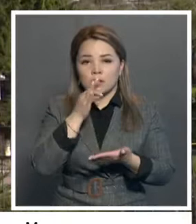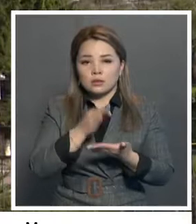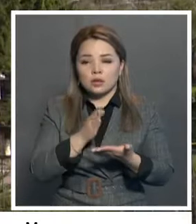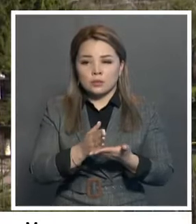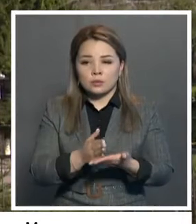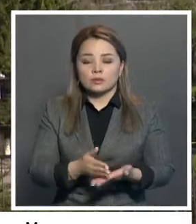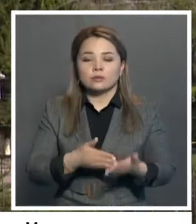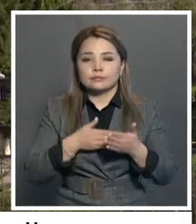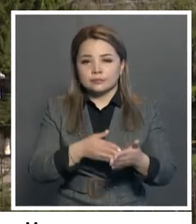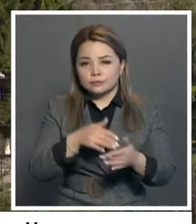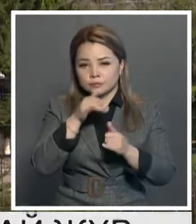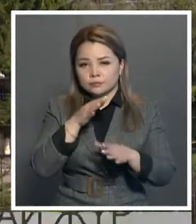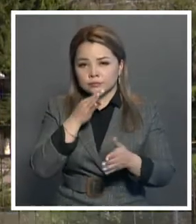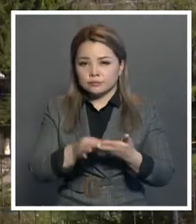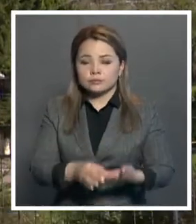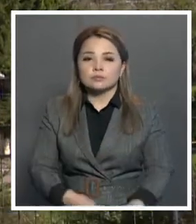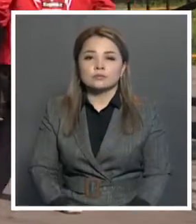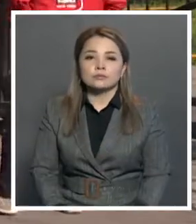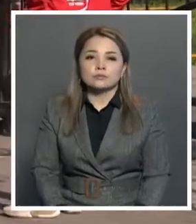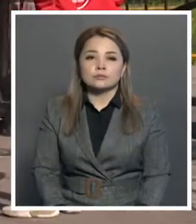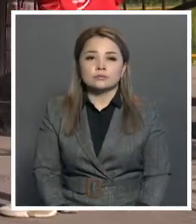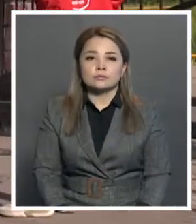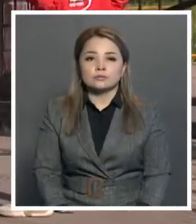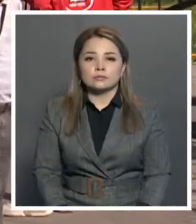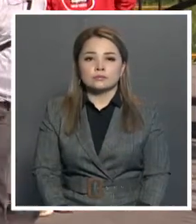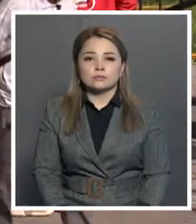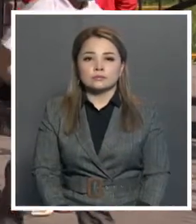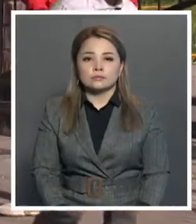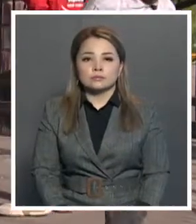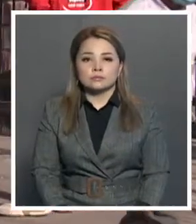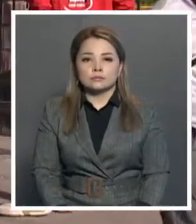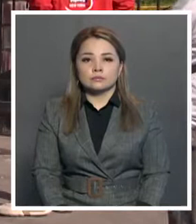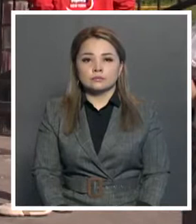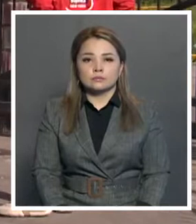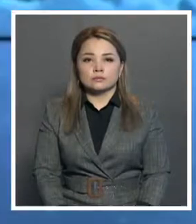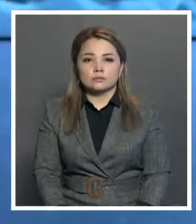отыр. Қуан Нұрақын, Бауыржан Сәлмеке, Қазақстан ұлттық телеарнасы, Алматыдан.